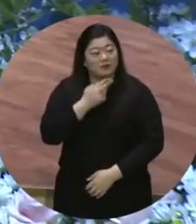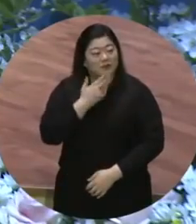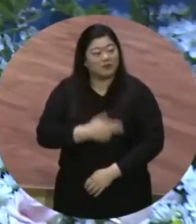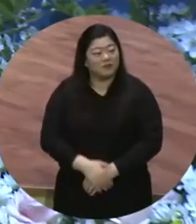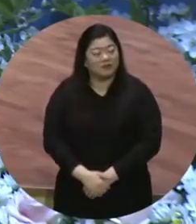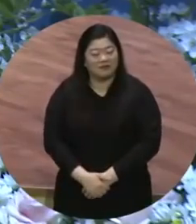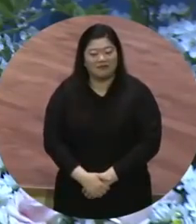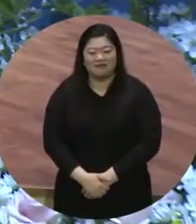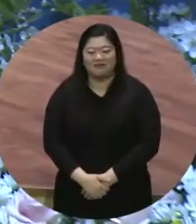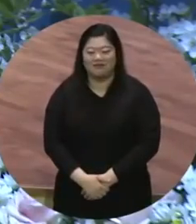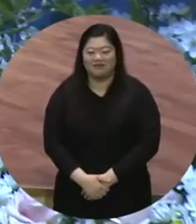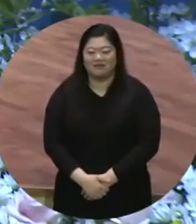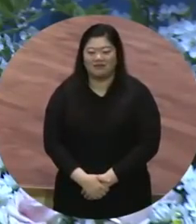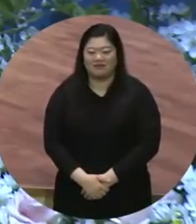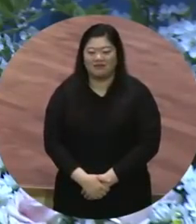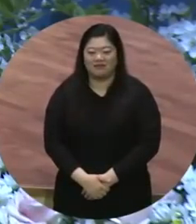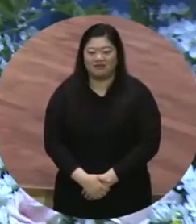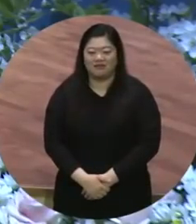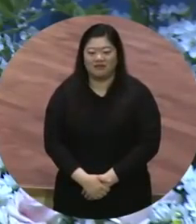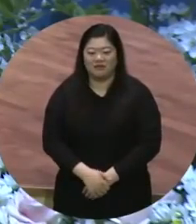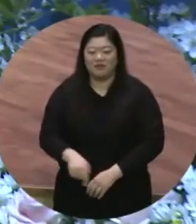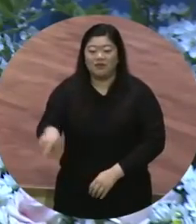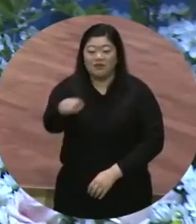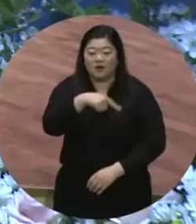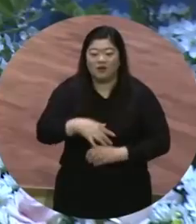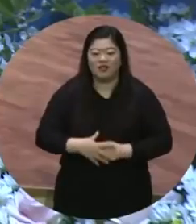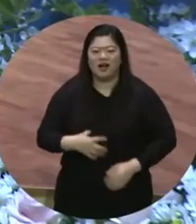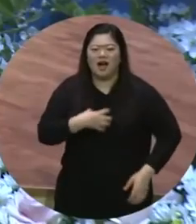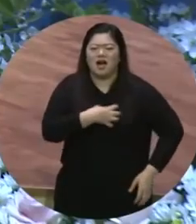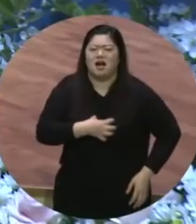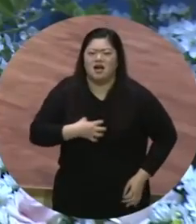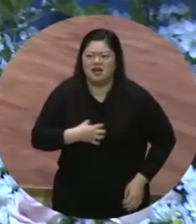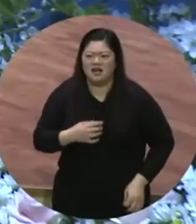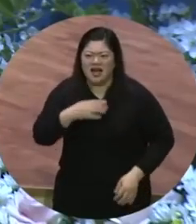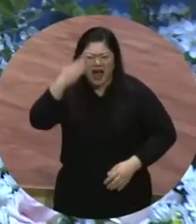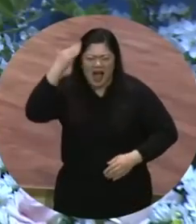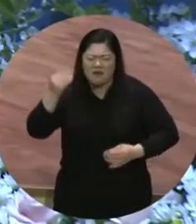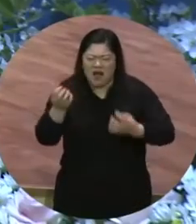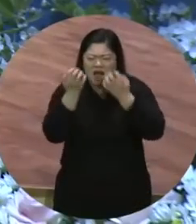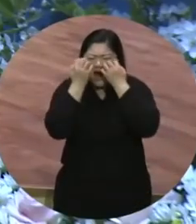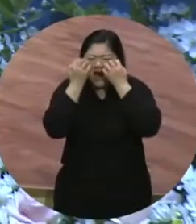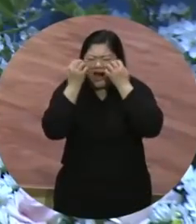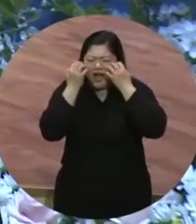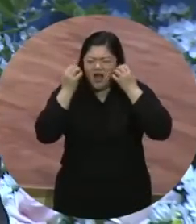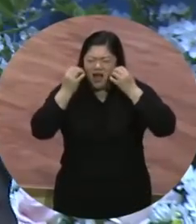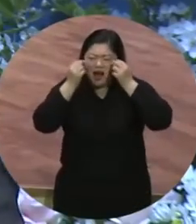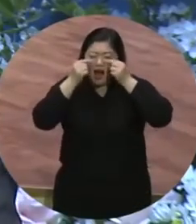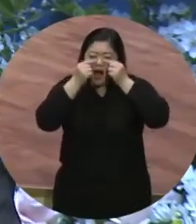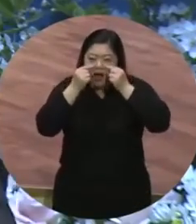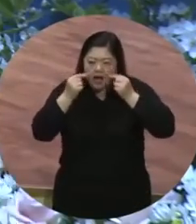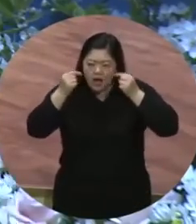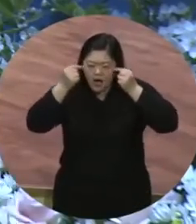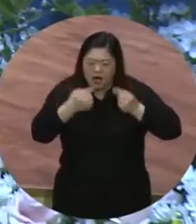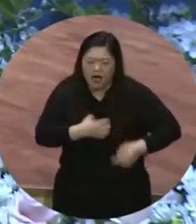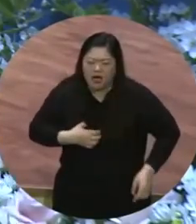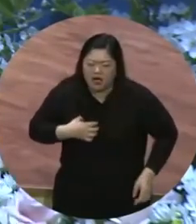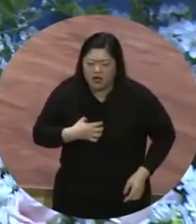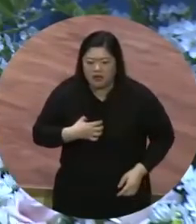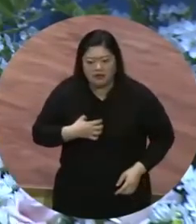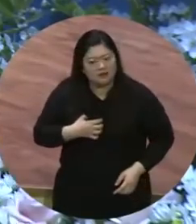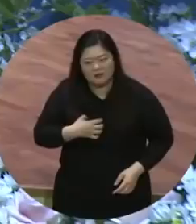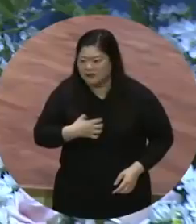얼굴에 기미가 팍팍 끼도록 그러지 마세요. 너 염려를 주께 맡겨라. 사단에게 당한